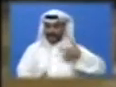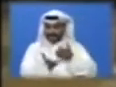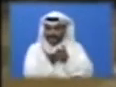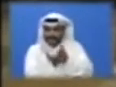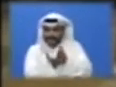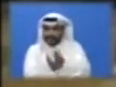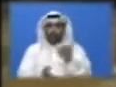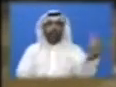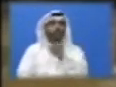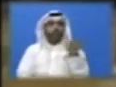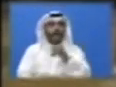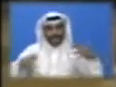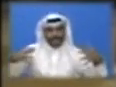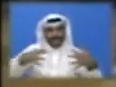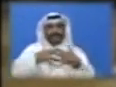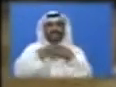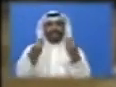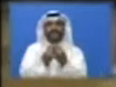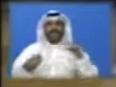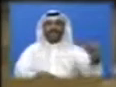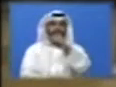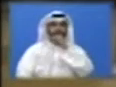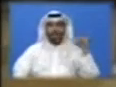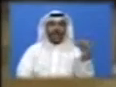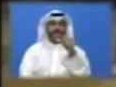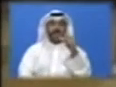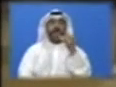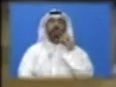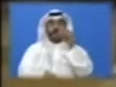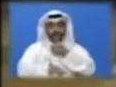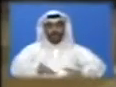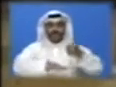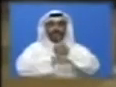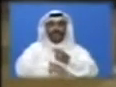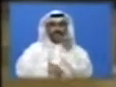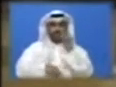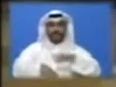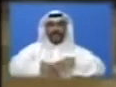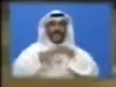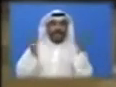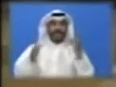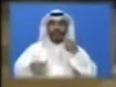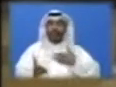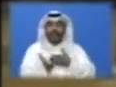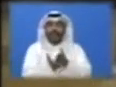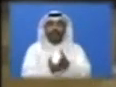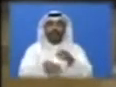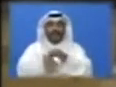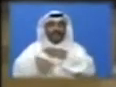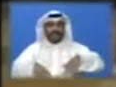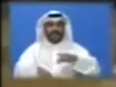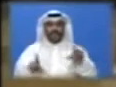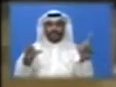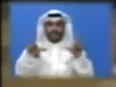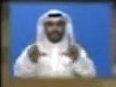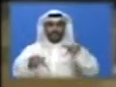الكويت بأهمية الشراكة الدولية من أجل الإبقاء على الأسس التي قامت عليها الحياة وهي الروح البشرية.